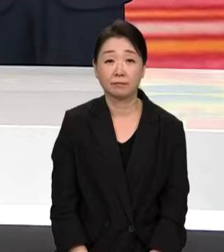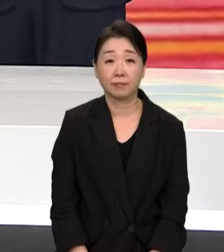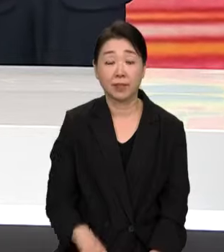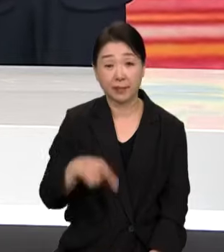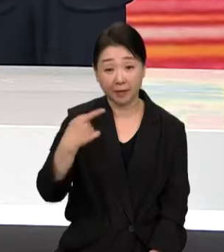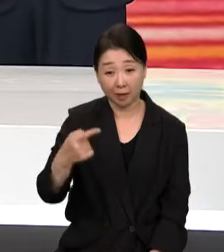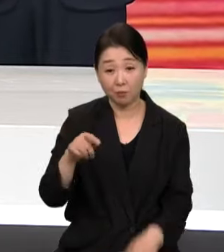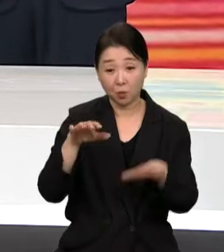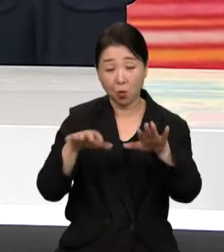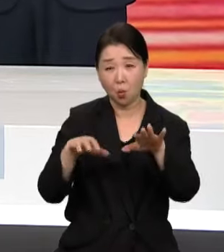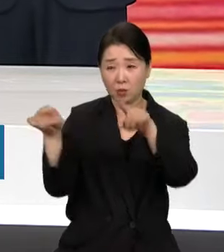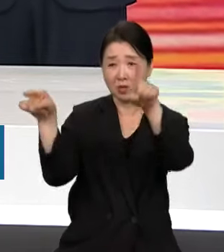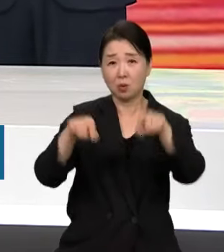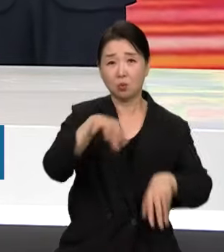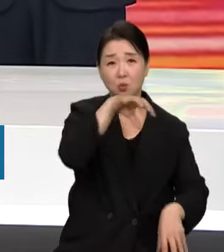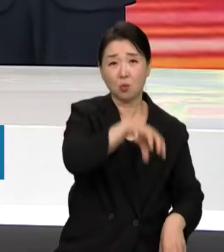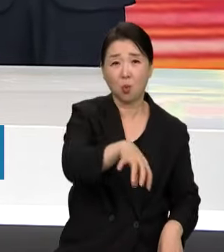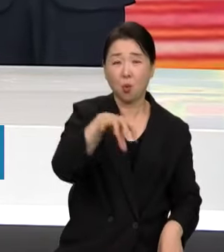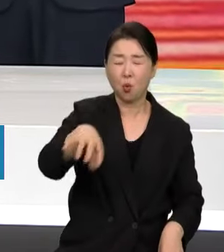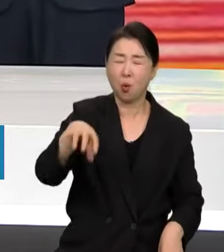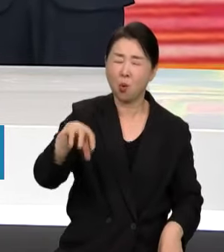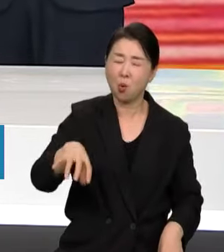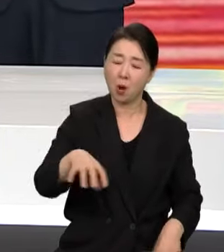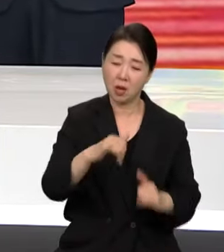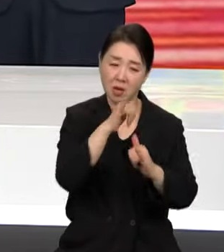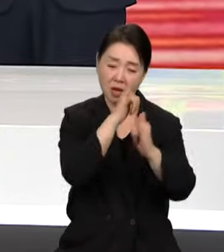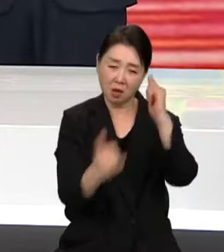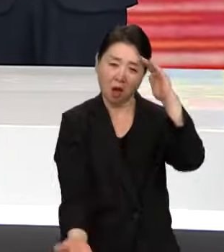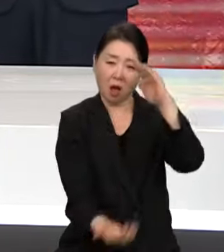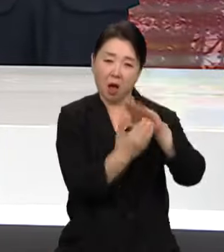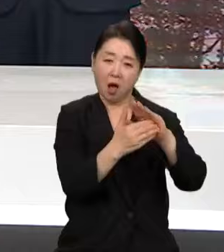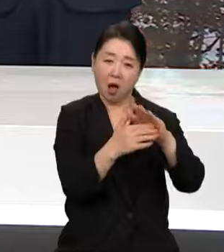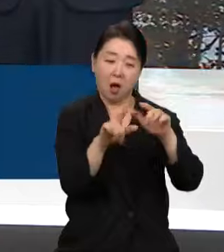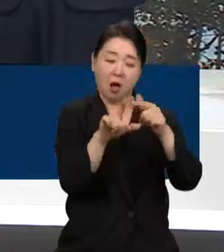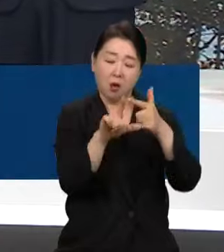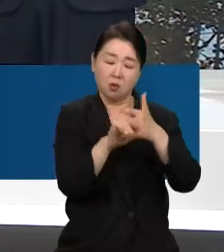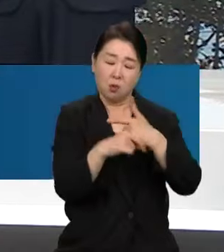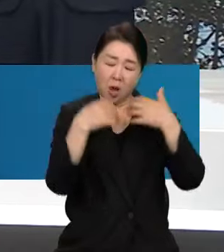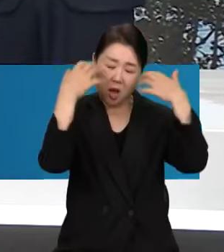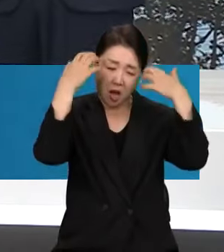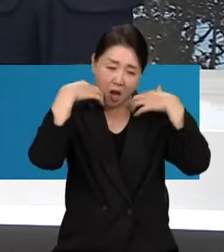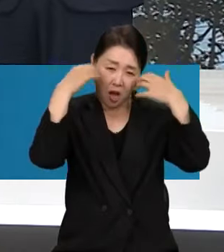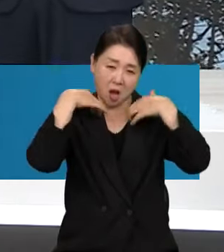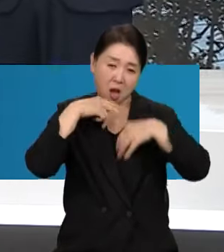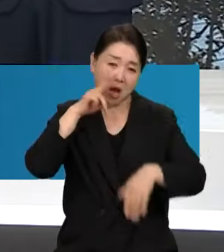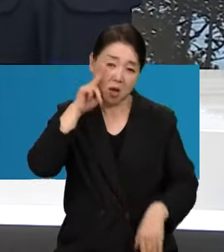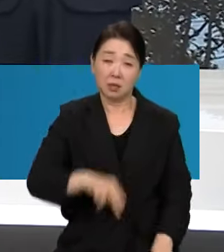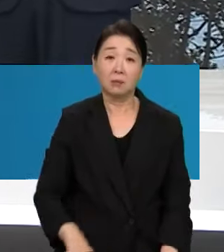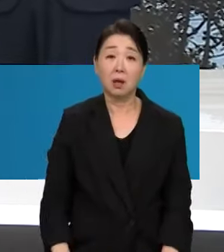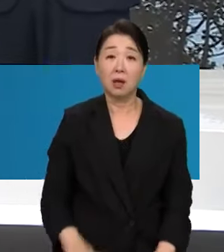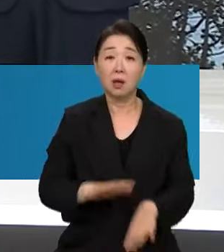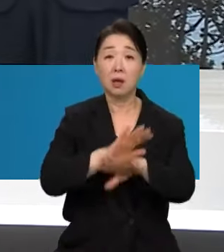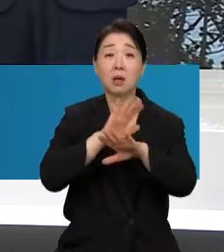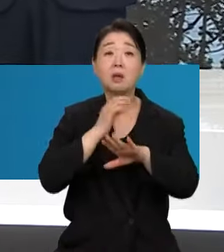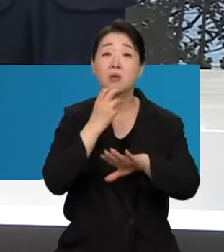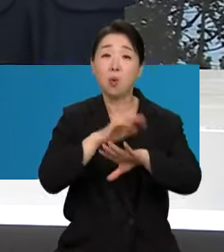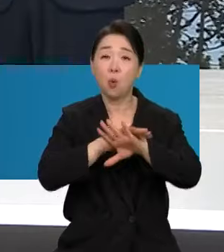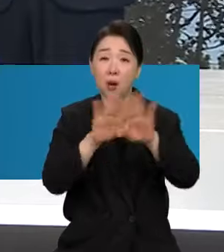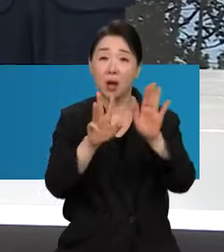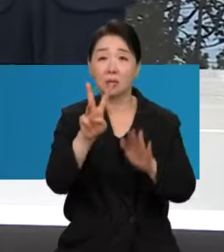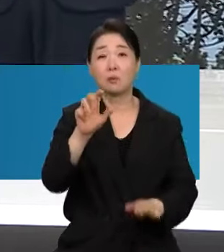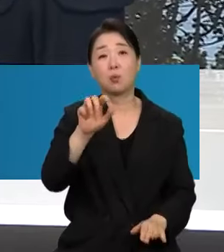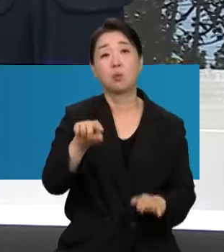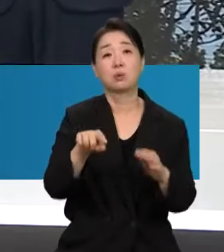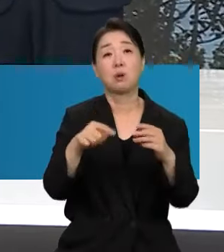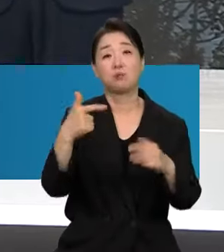다음 소식입니다. 오늘 전국 곳곳이 역대 가장 더운 6월 날씨를 보였습니다. 서울은 낮 기온이 35.6도까지 오르며